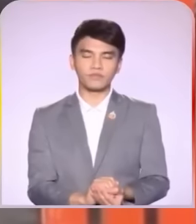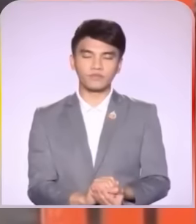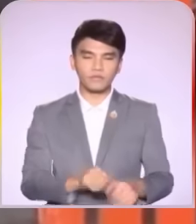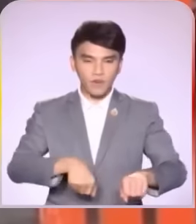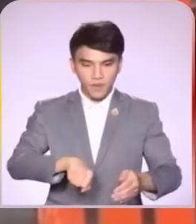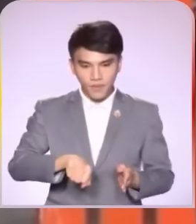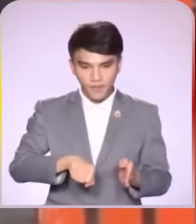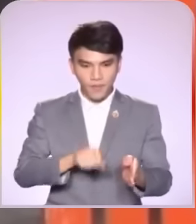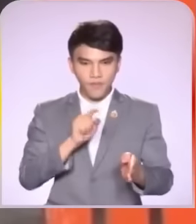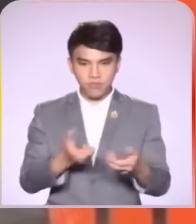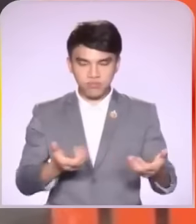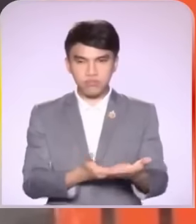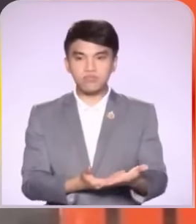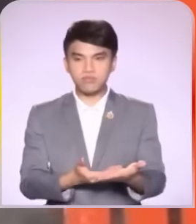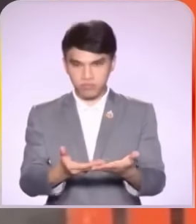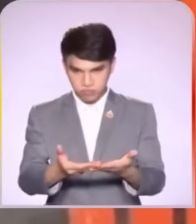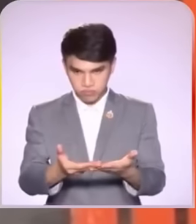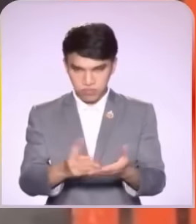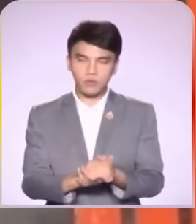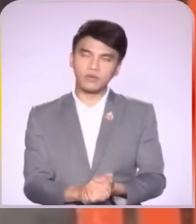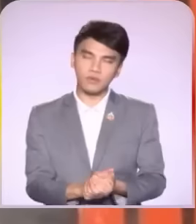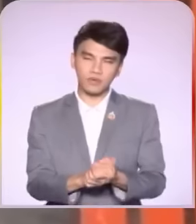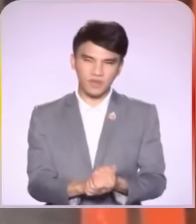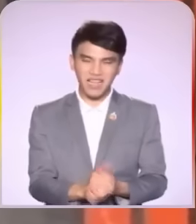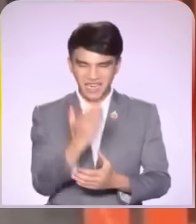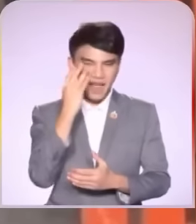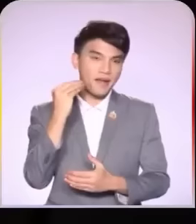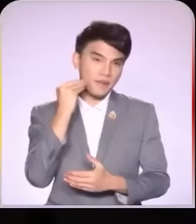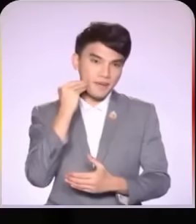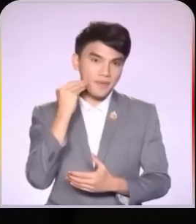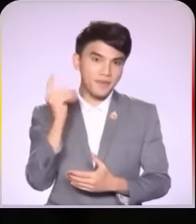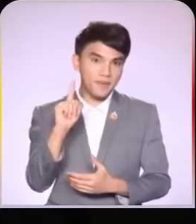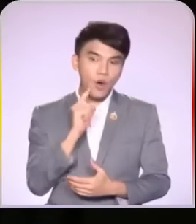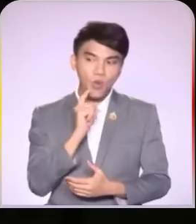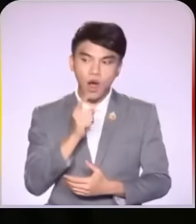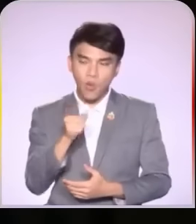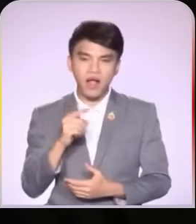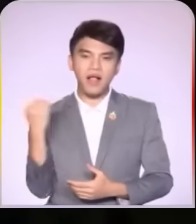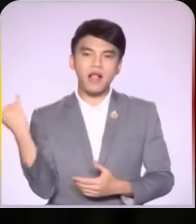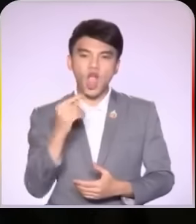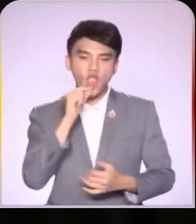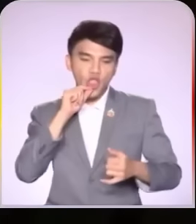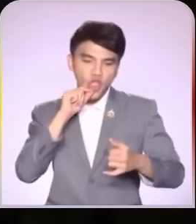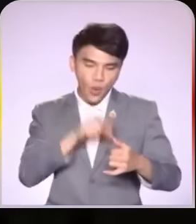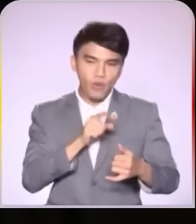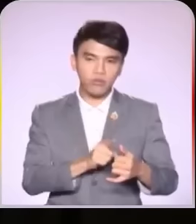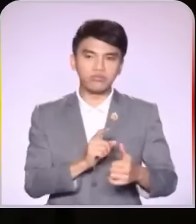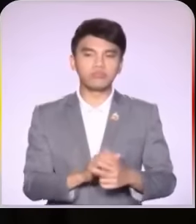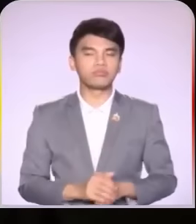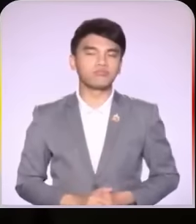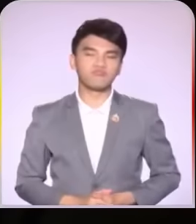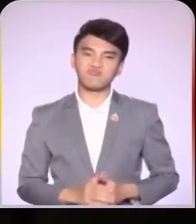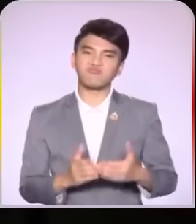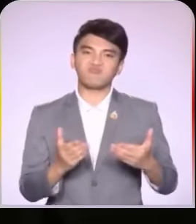ขี่รถจักรยานยนต์ใช่ไหมไปซื้อของเจอนายอรรถพลพอดีที่วินหน้าหมู่บ้านนี่แหละก็มาด่าตนหยาบคายและถุยน้ำลายใส่ด้วยนะครับ